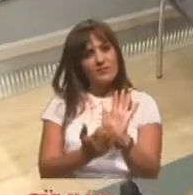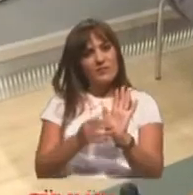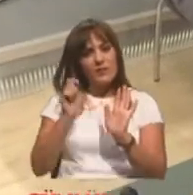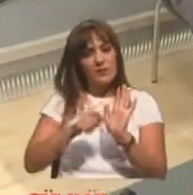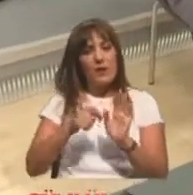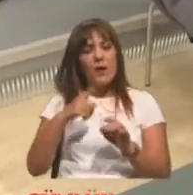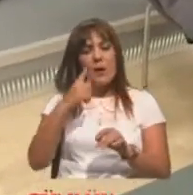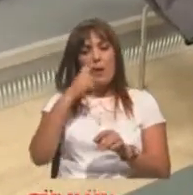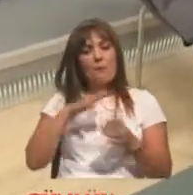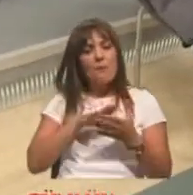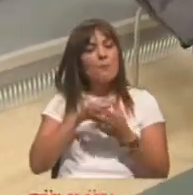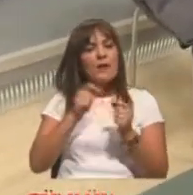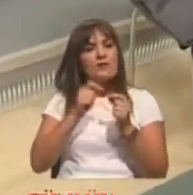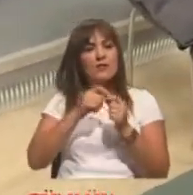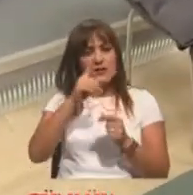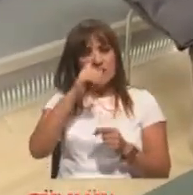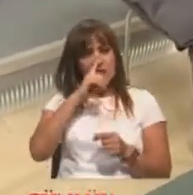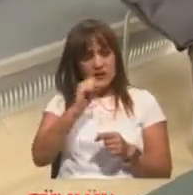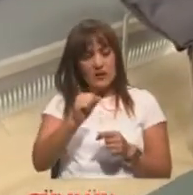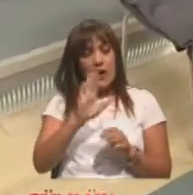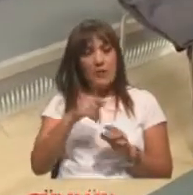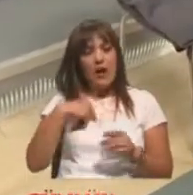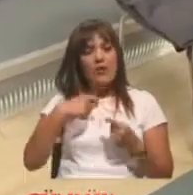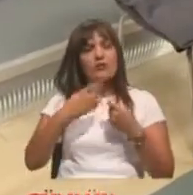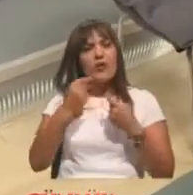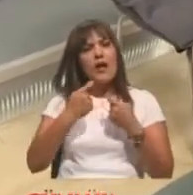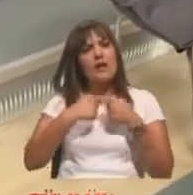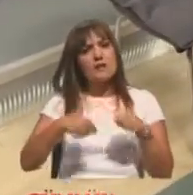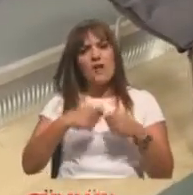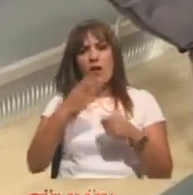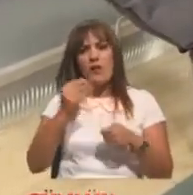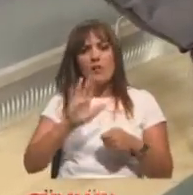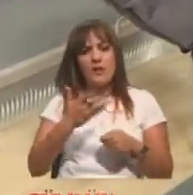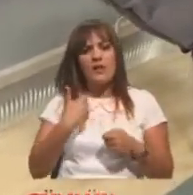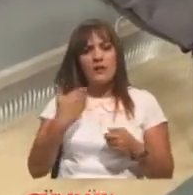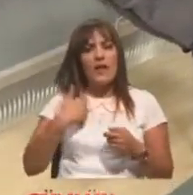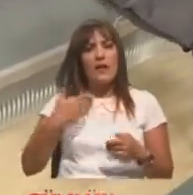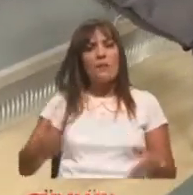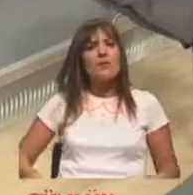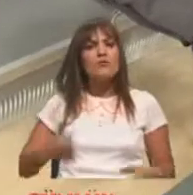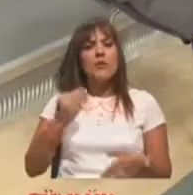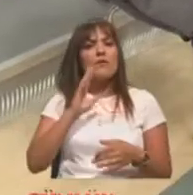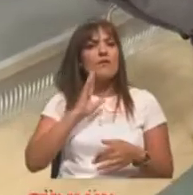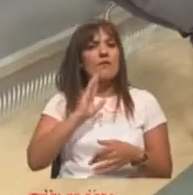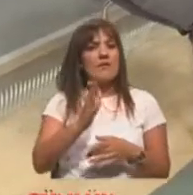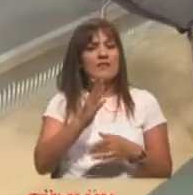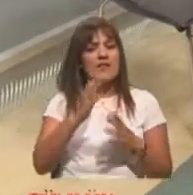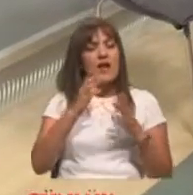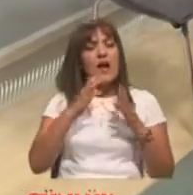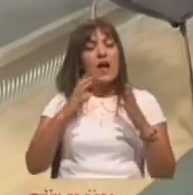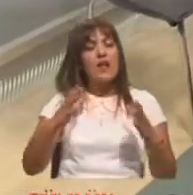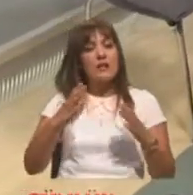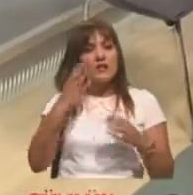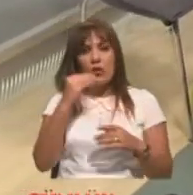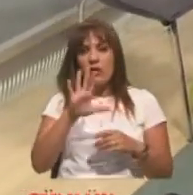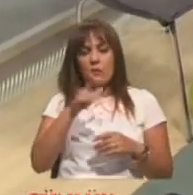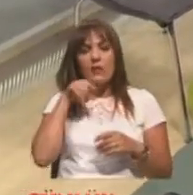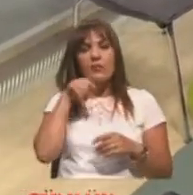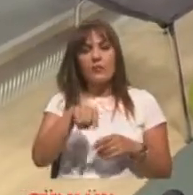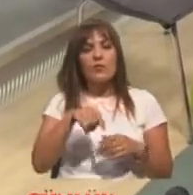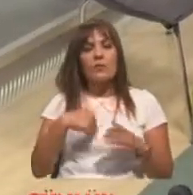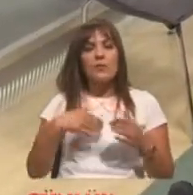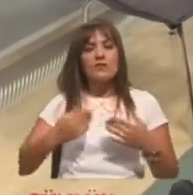Bacaklarımı sıkıyorum fakat bacaklarım çok esnek olabilir ya da baldırlarım çok fazla kalın olabilir. Bu da